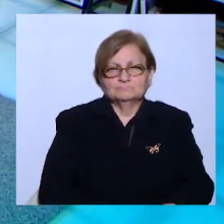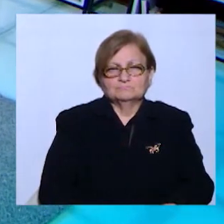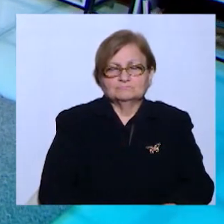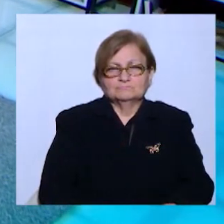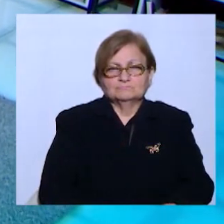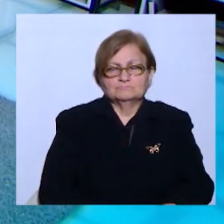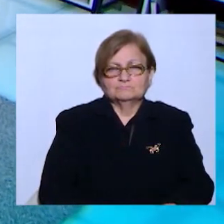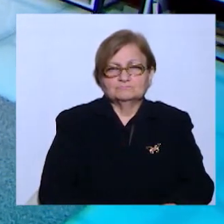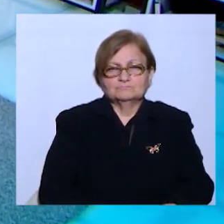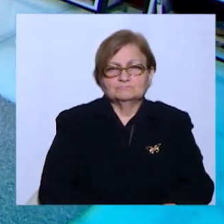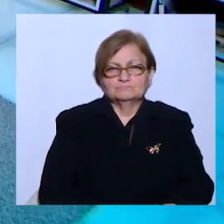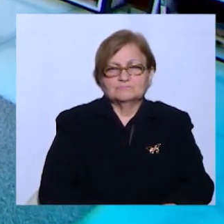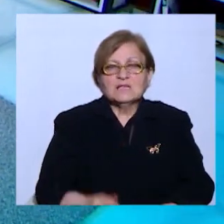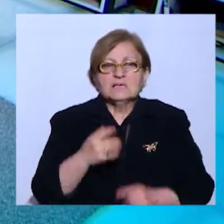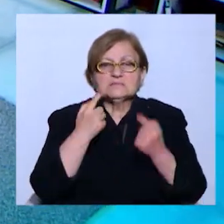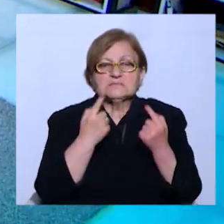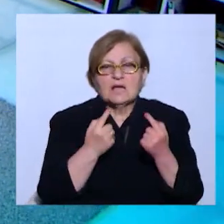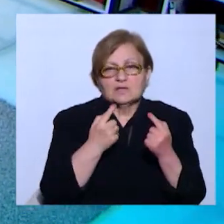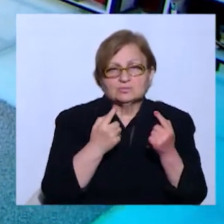ასეთი რიცხვის